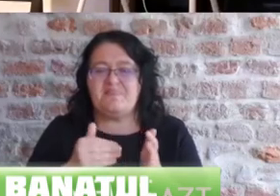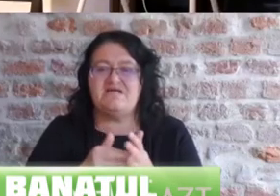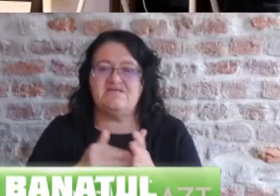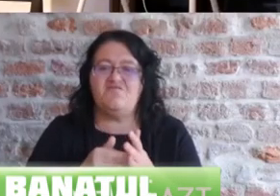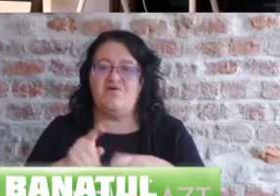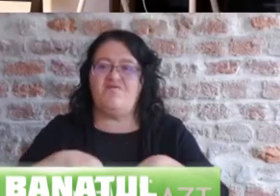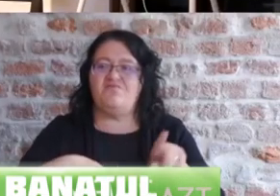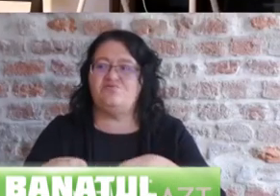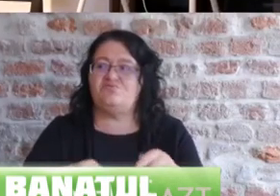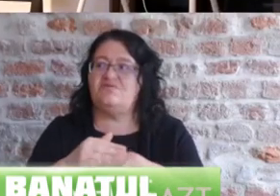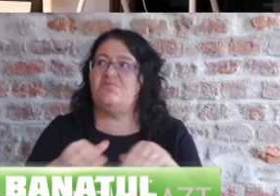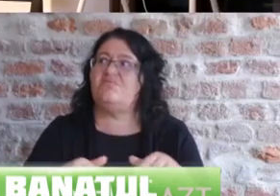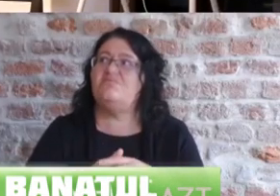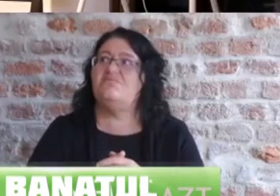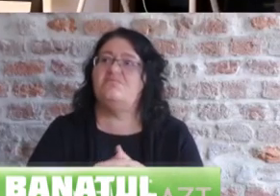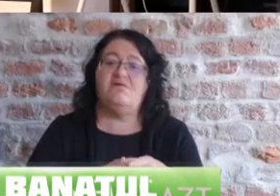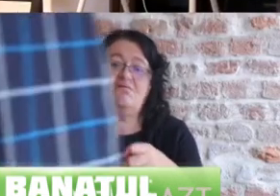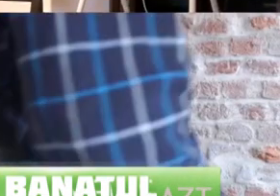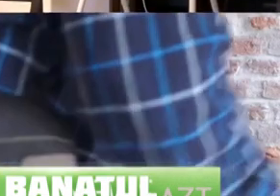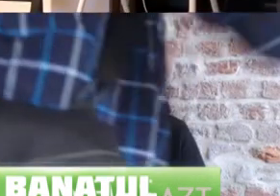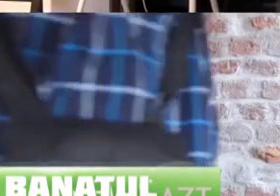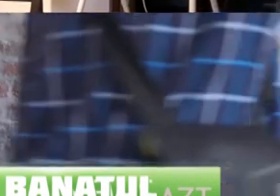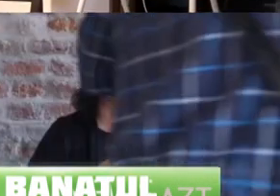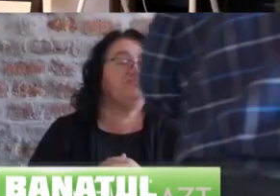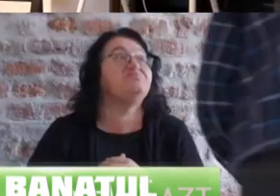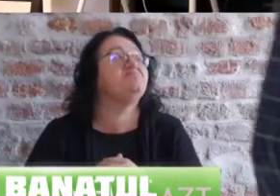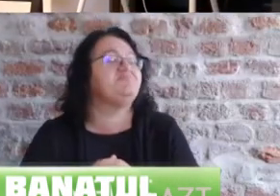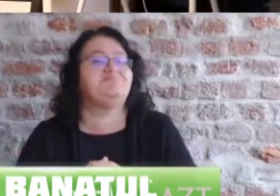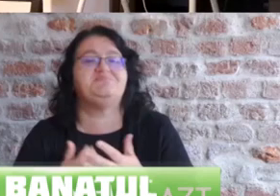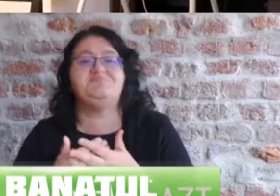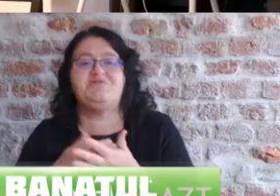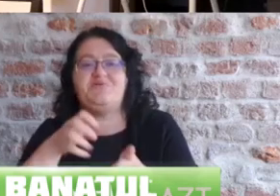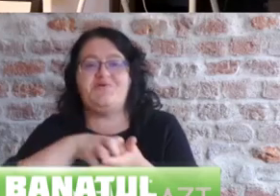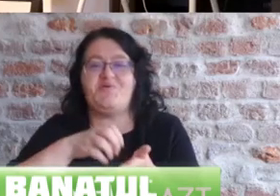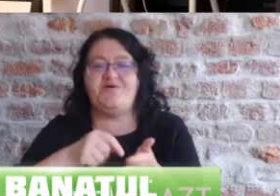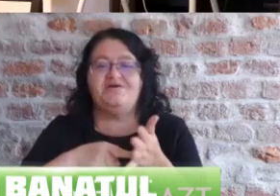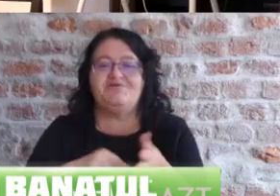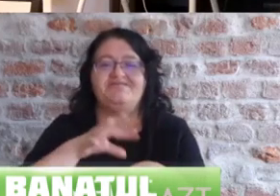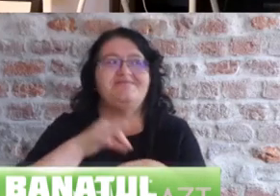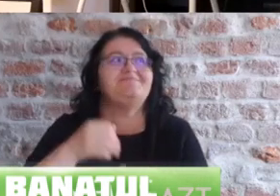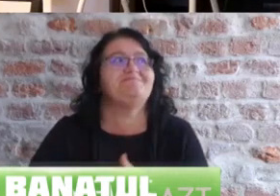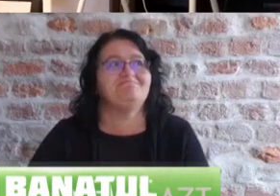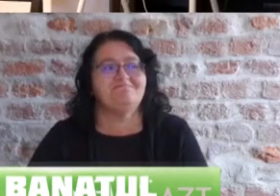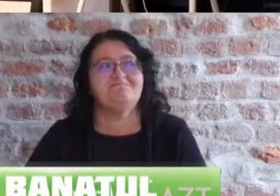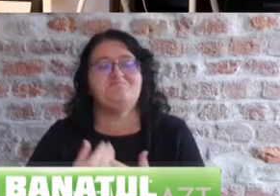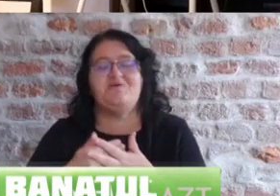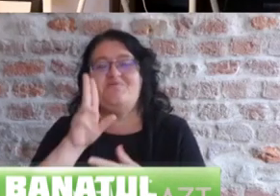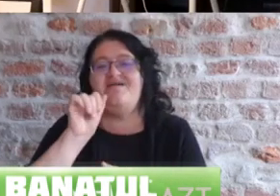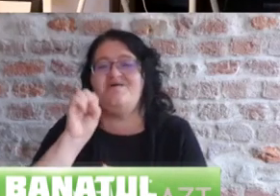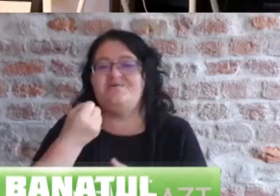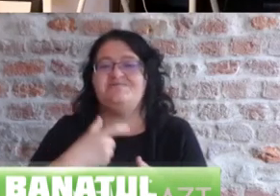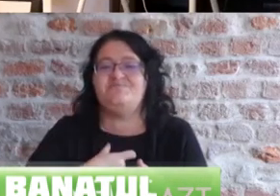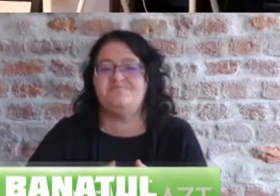ca funcțiunile de pe margini să fie prezente în spațiul pieței și atunci am sugerat această idee ca Galeria Helios poate